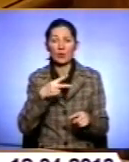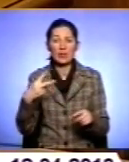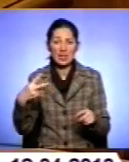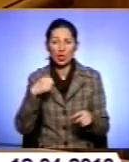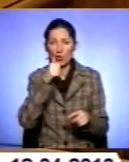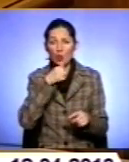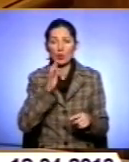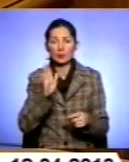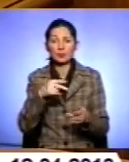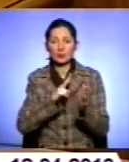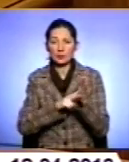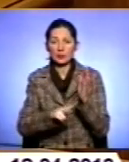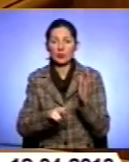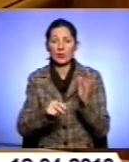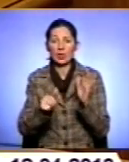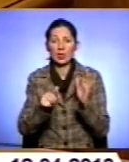він становив